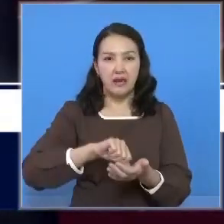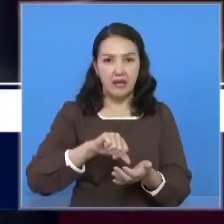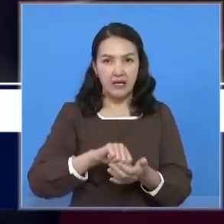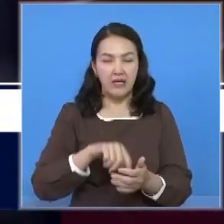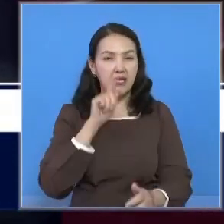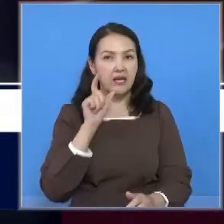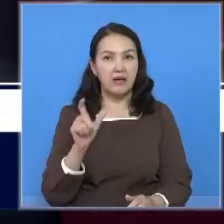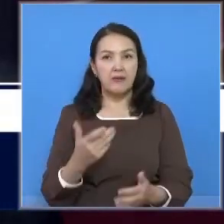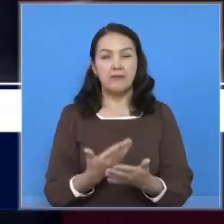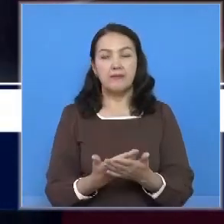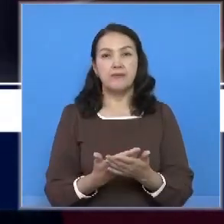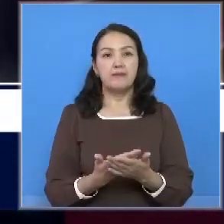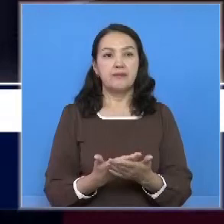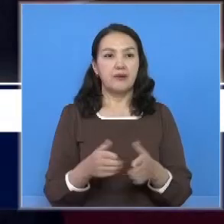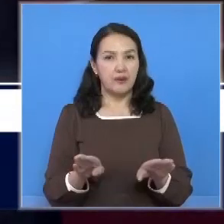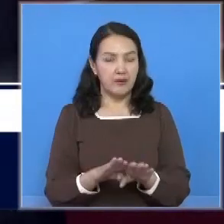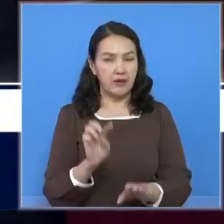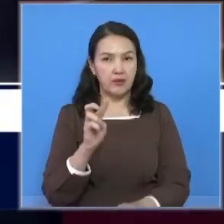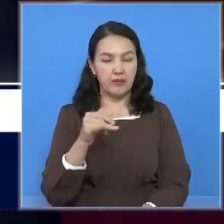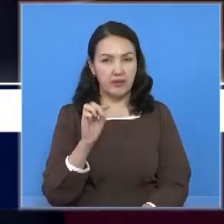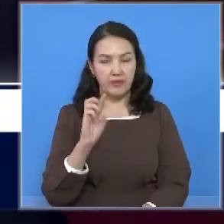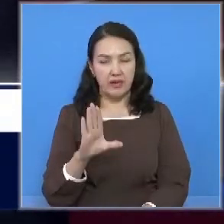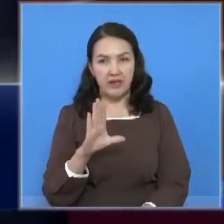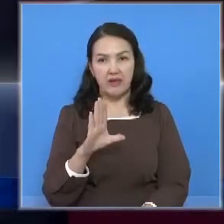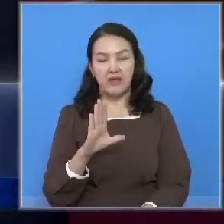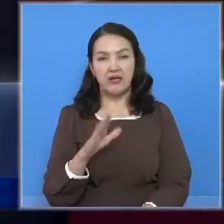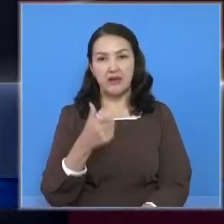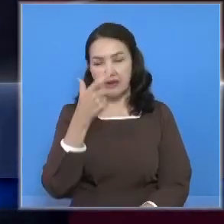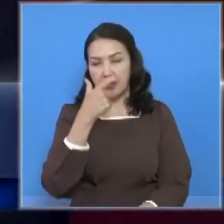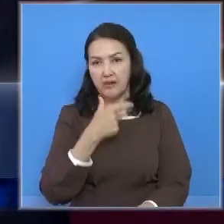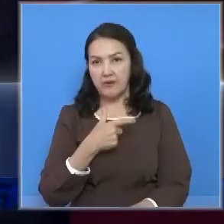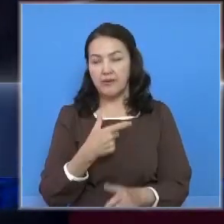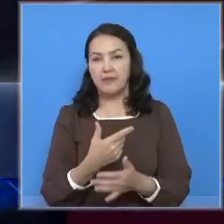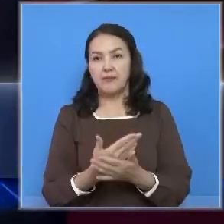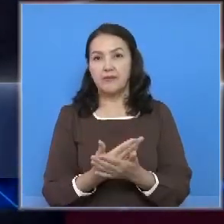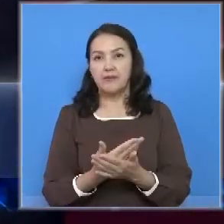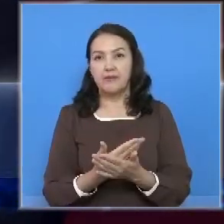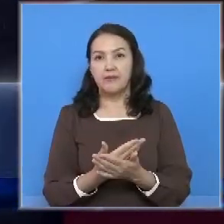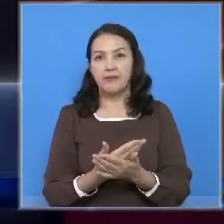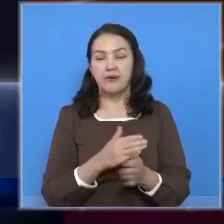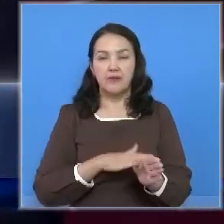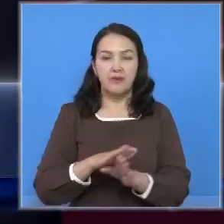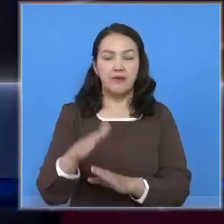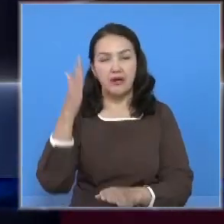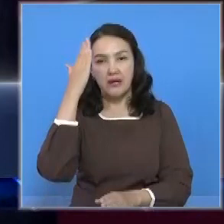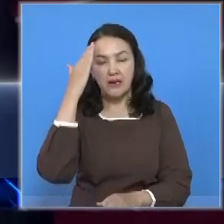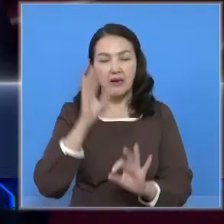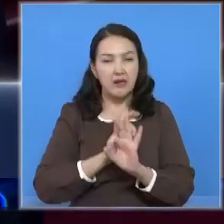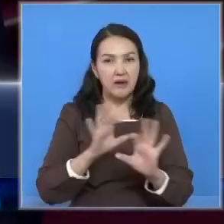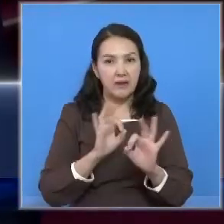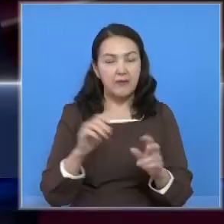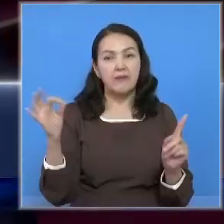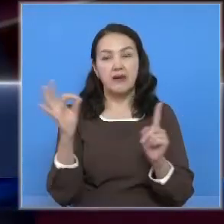жас орындаушыларға именно осы Сәдуақас Балмағанбеттің өзінің орындаушылық шеберін насихаттау мақсаты